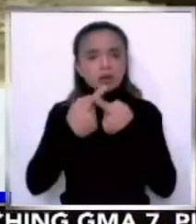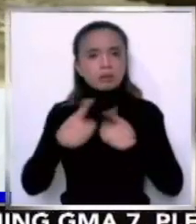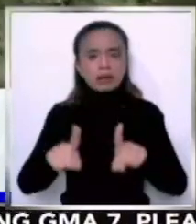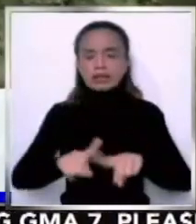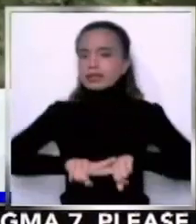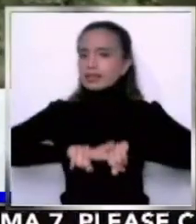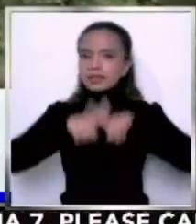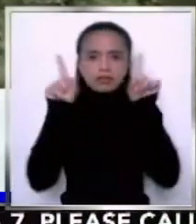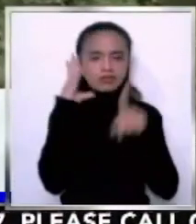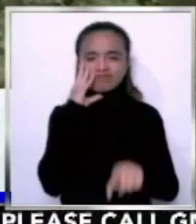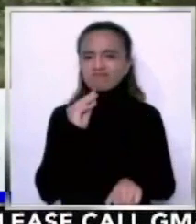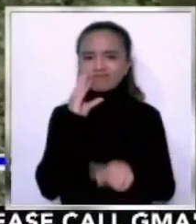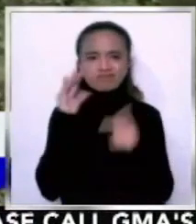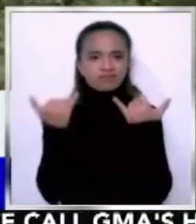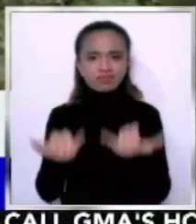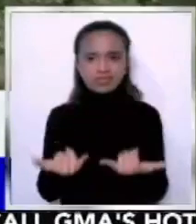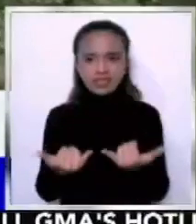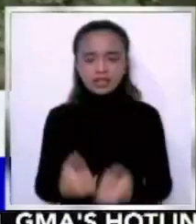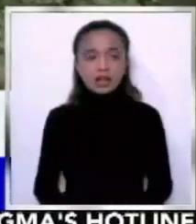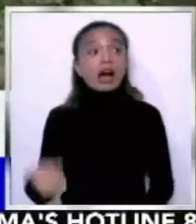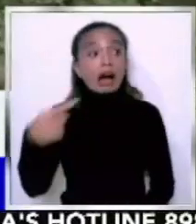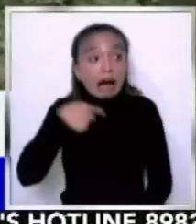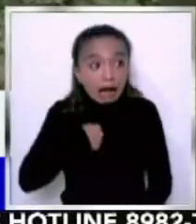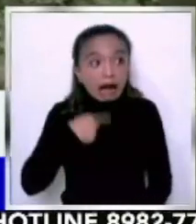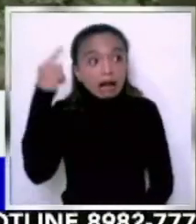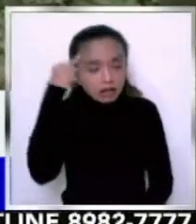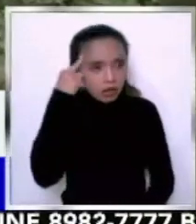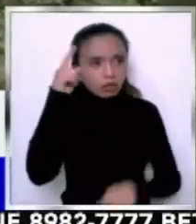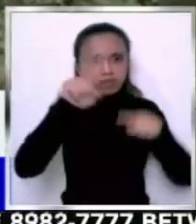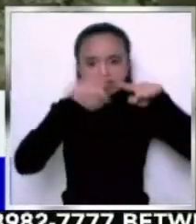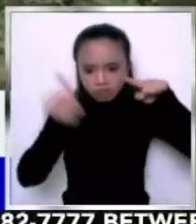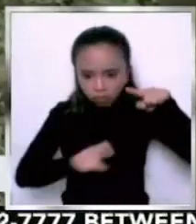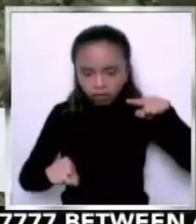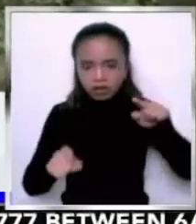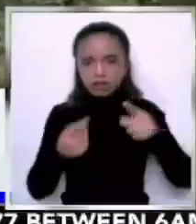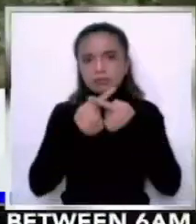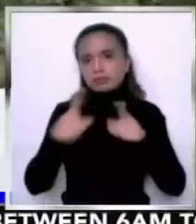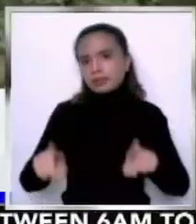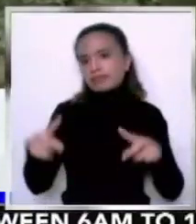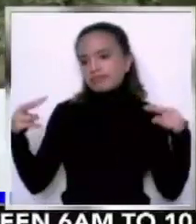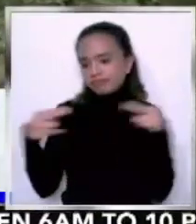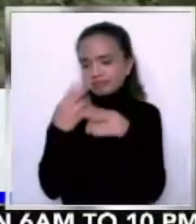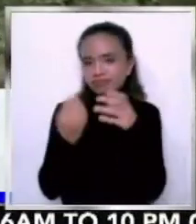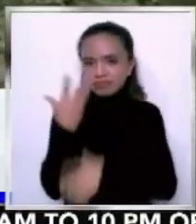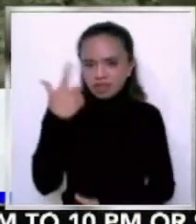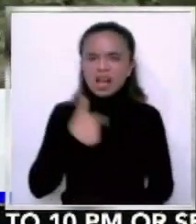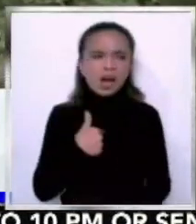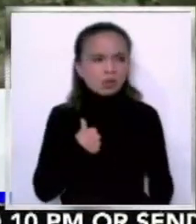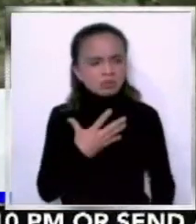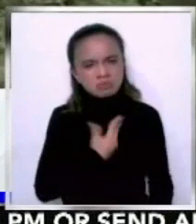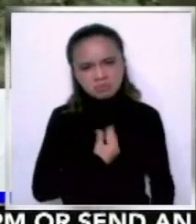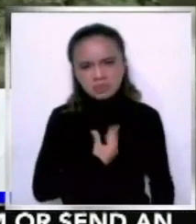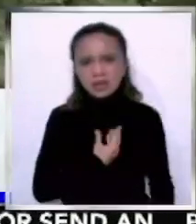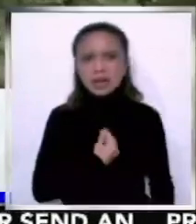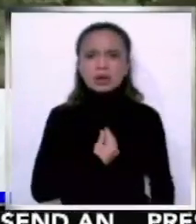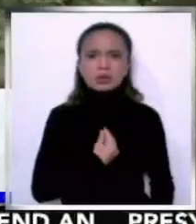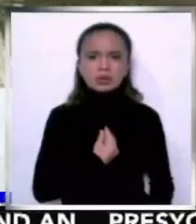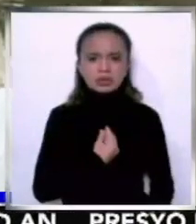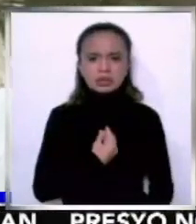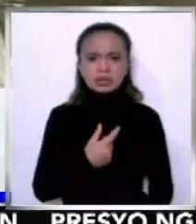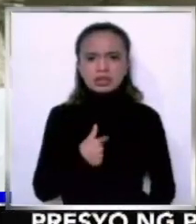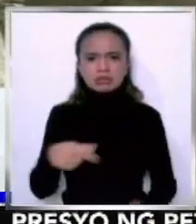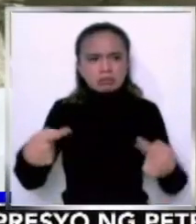ngayon. Akala ko kulog lang, ganun. Yung pala, bulkan na. Natatakot pa ako. Nanginginig pa ang katawan ko.